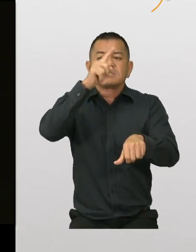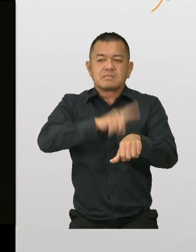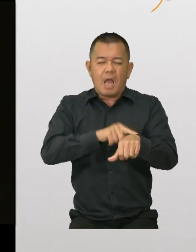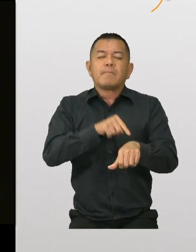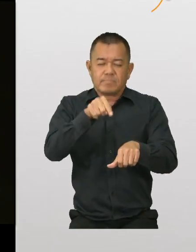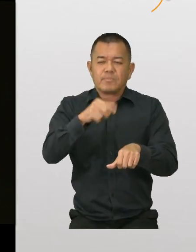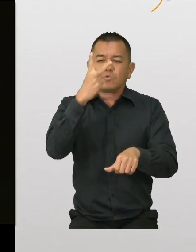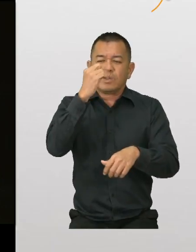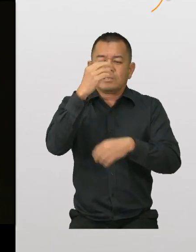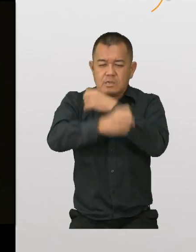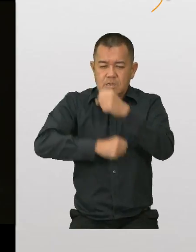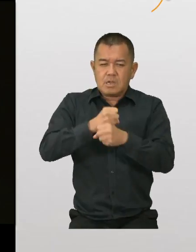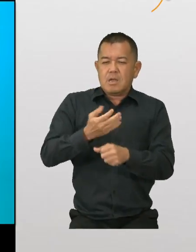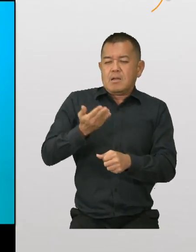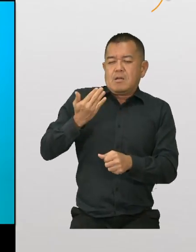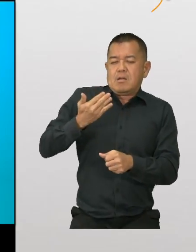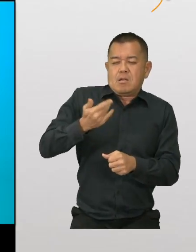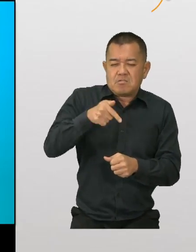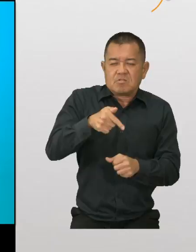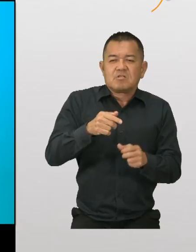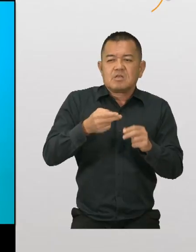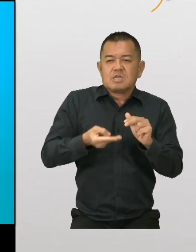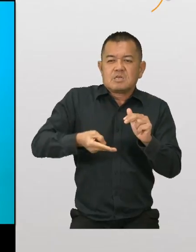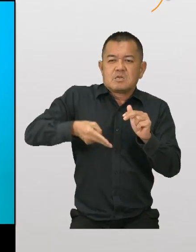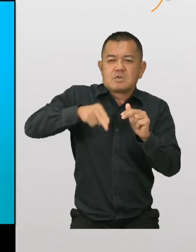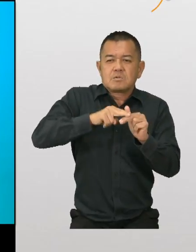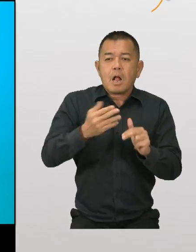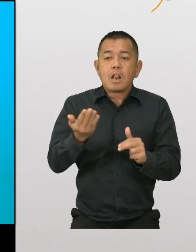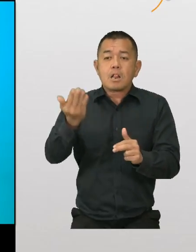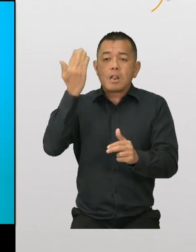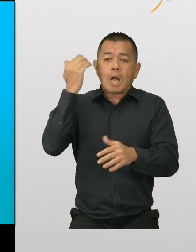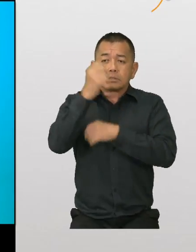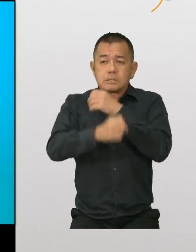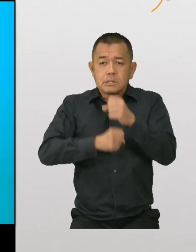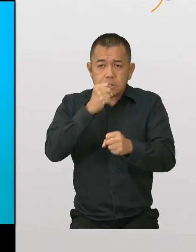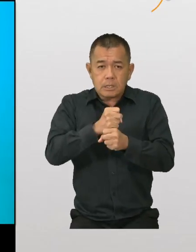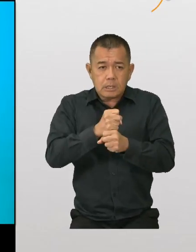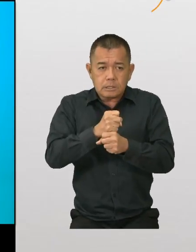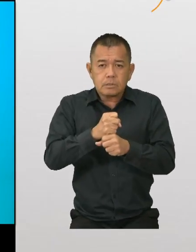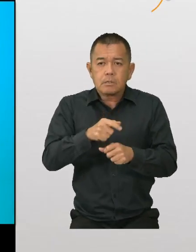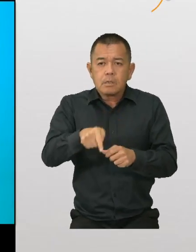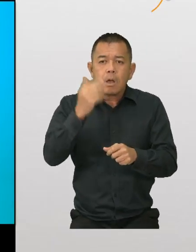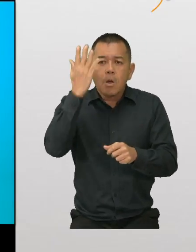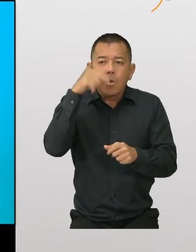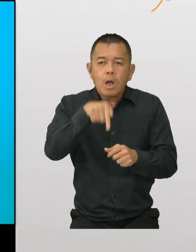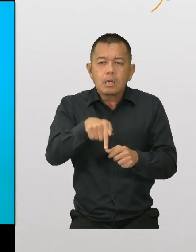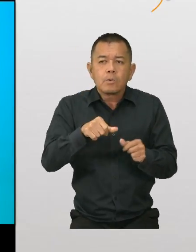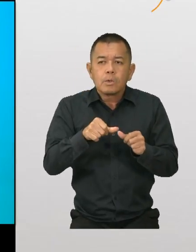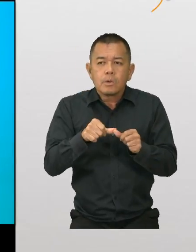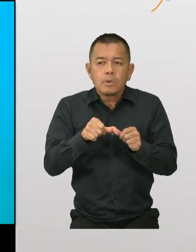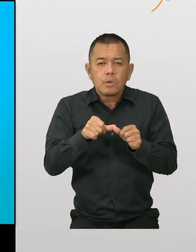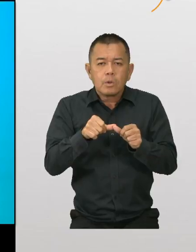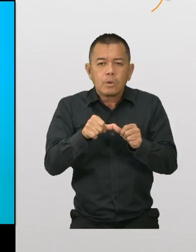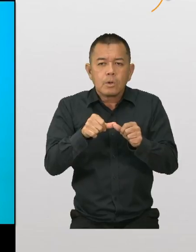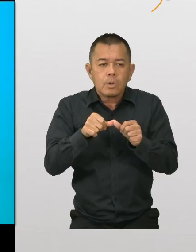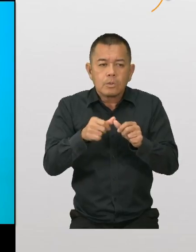prices have increased 因为是 last year and this year 分2年 because the increase is 这 taking 个是 place 我 over 们 2 万不得 years. 已才做出 We 的 put 决